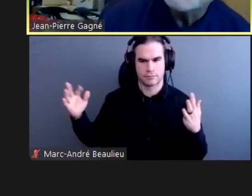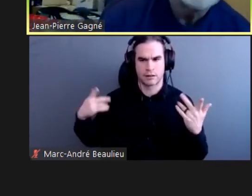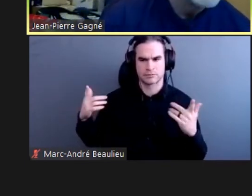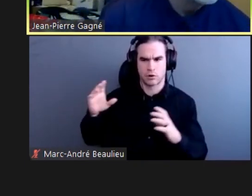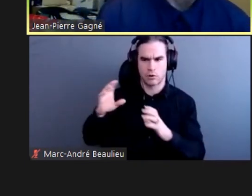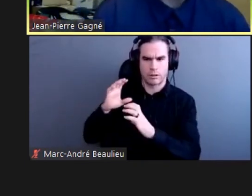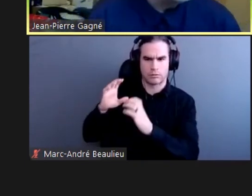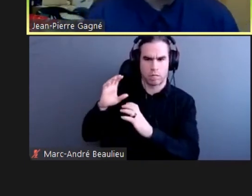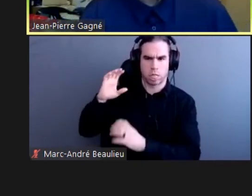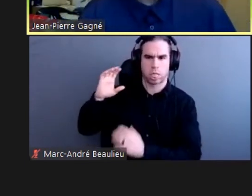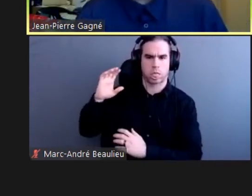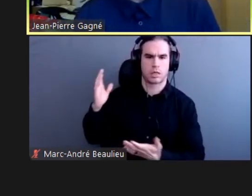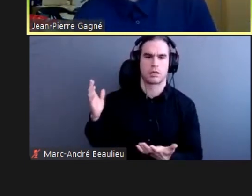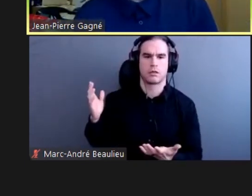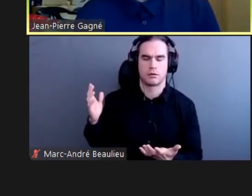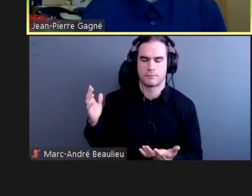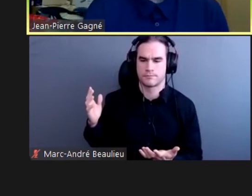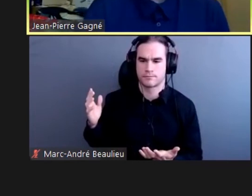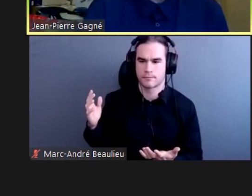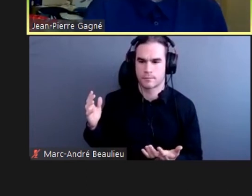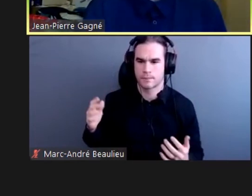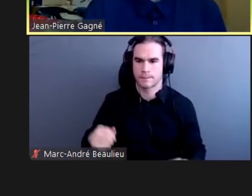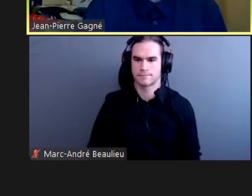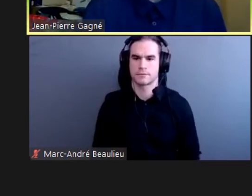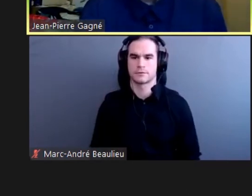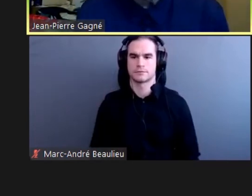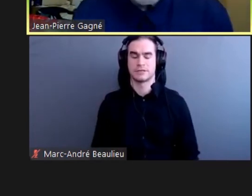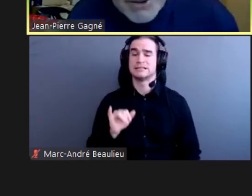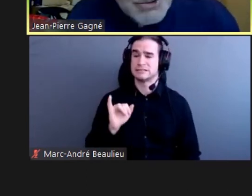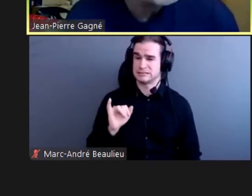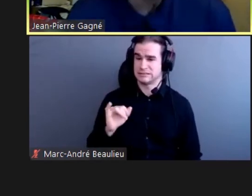de communication. Alors, si vous interagissez,